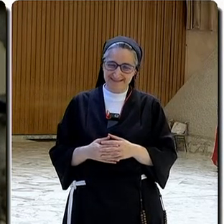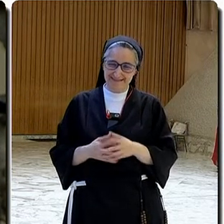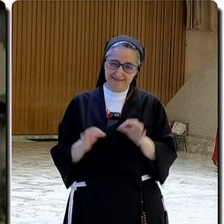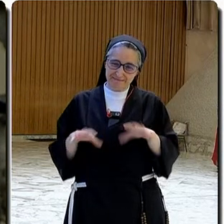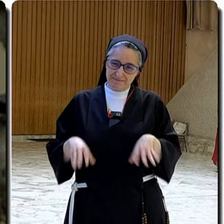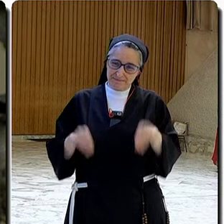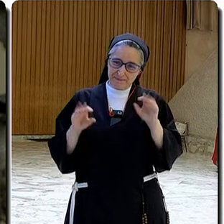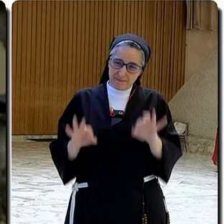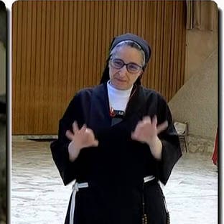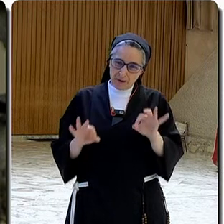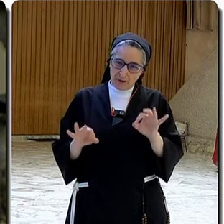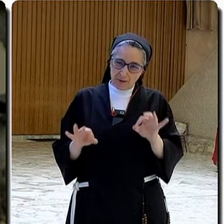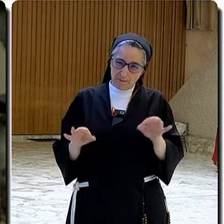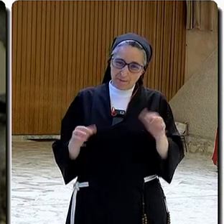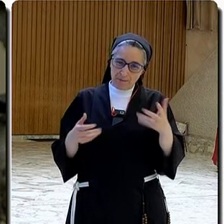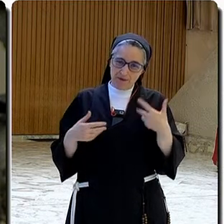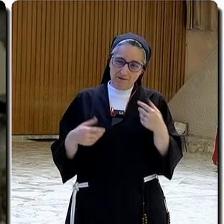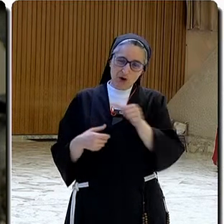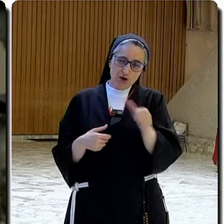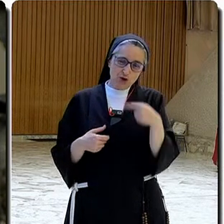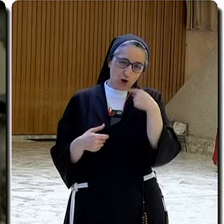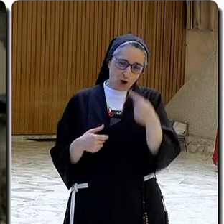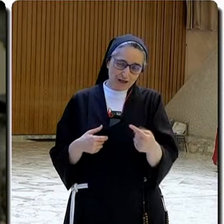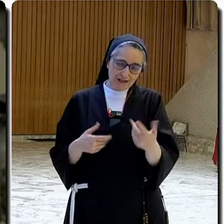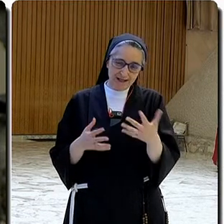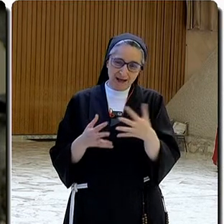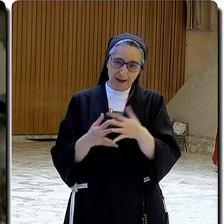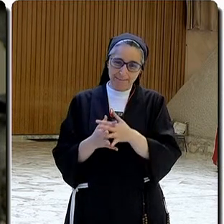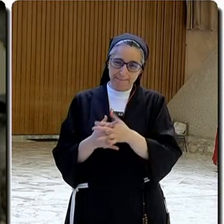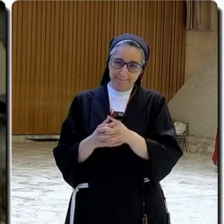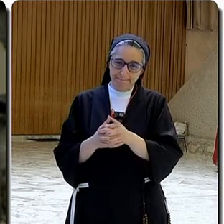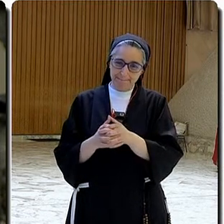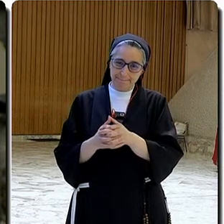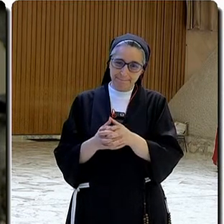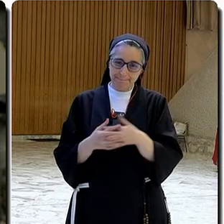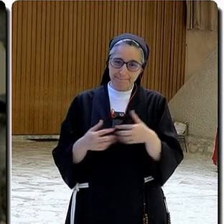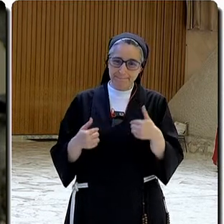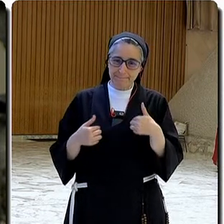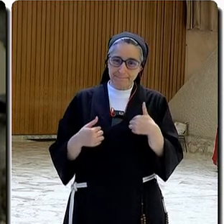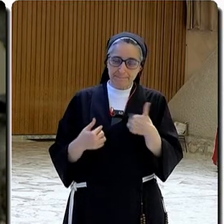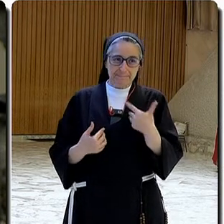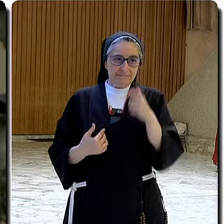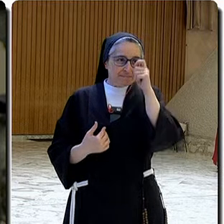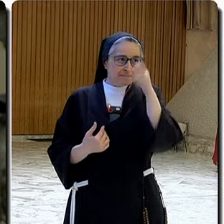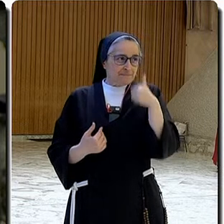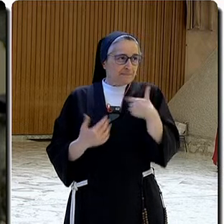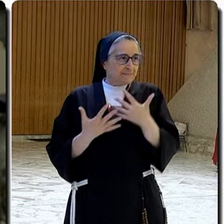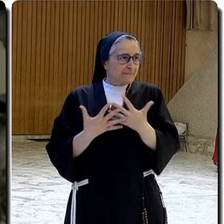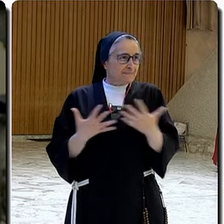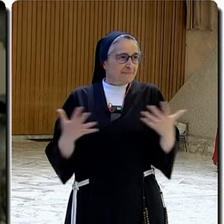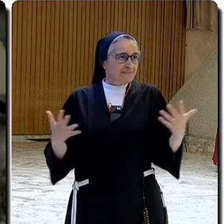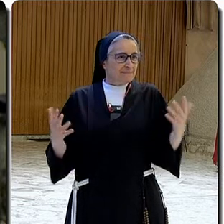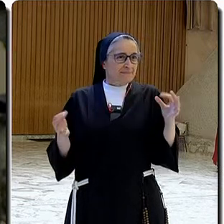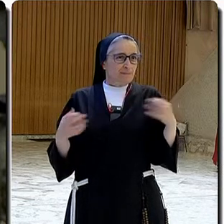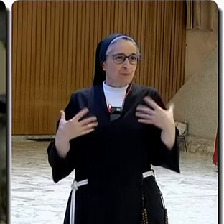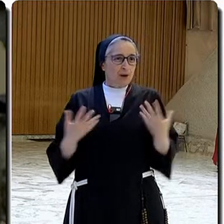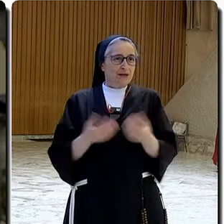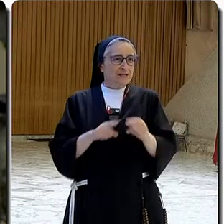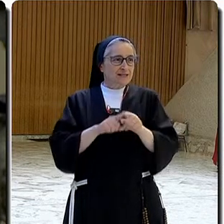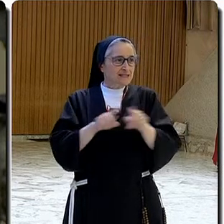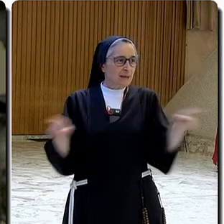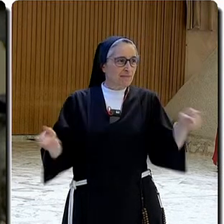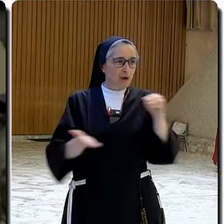all'inizio voglio soltanto dire che è un grande onore per me di essere